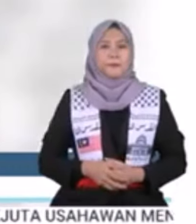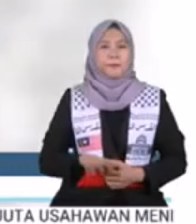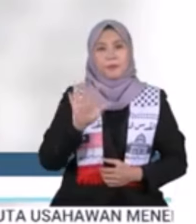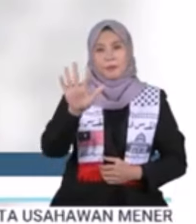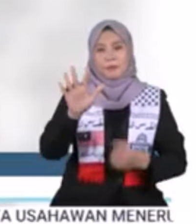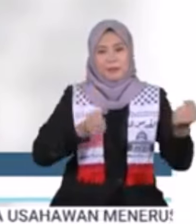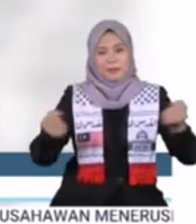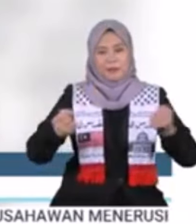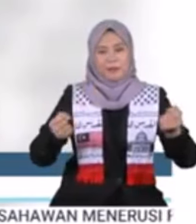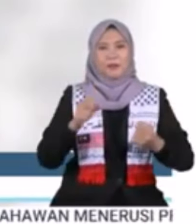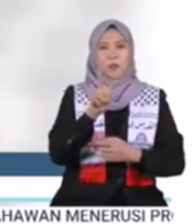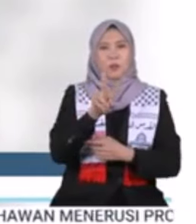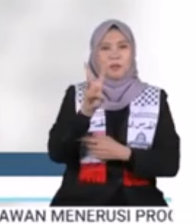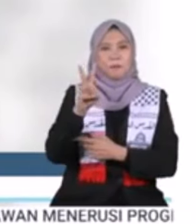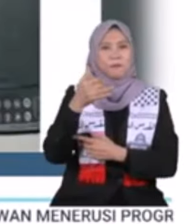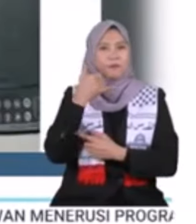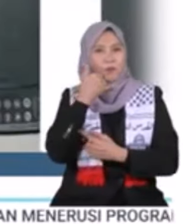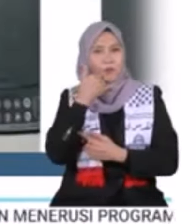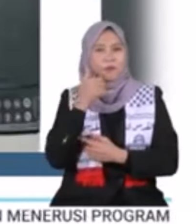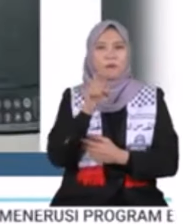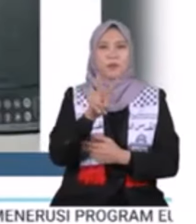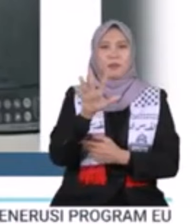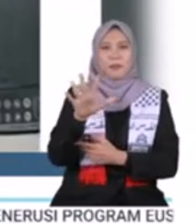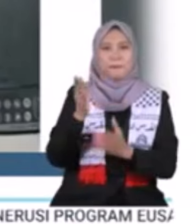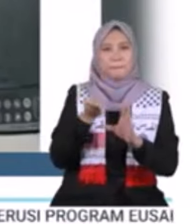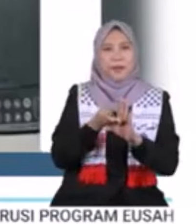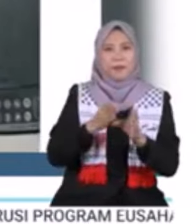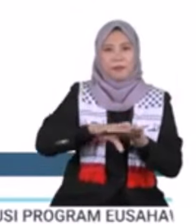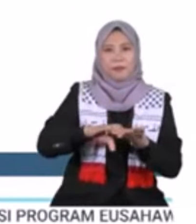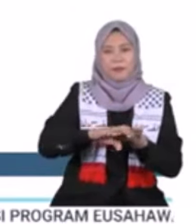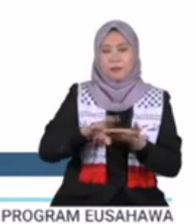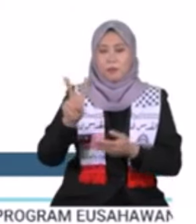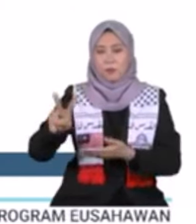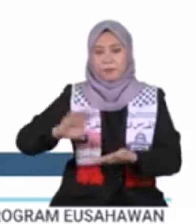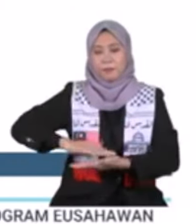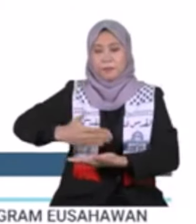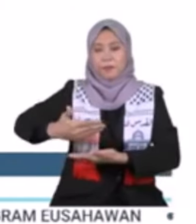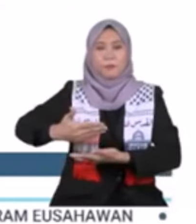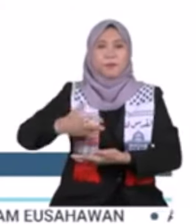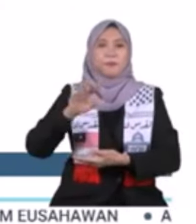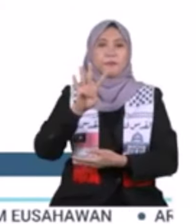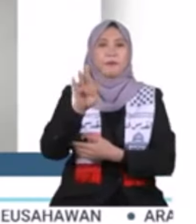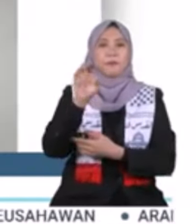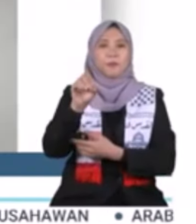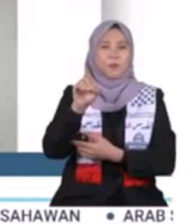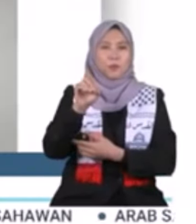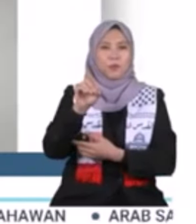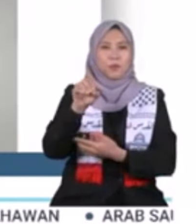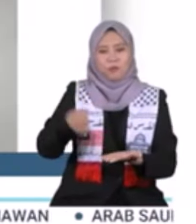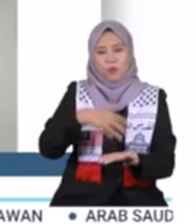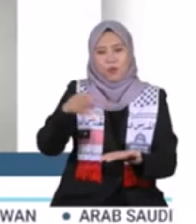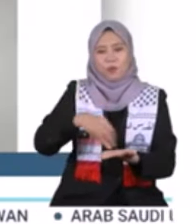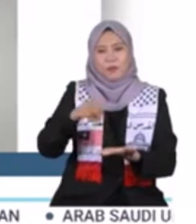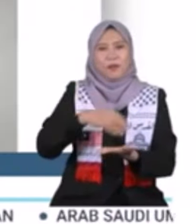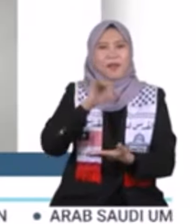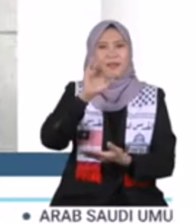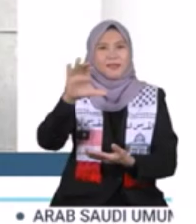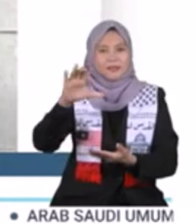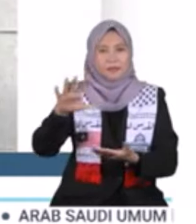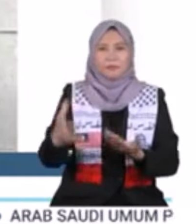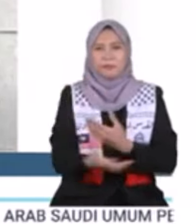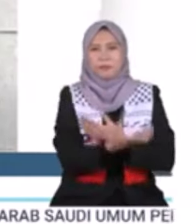5 kenderaan, 26 telefon bimbit, 25 kad bank, 2 komputer riba dan 40 keping salinan kad pengenalan